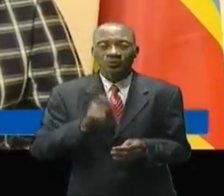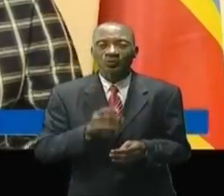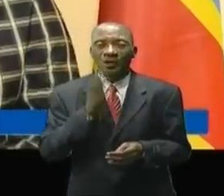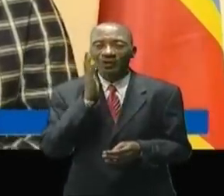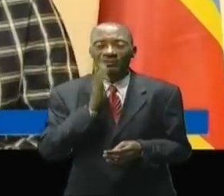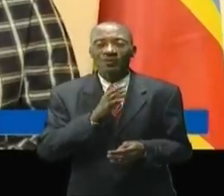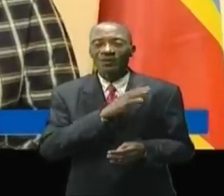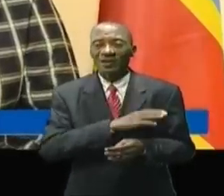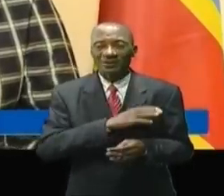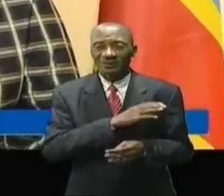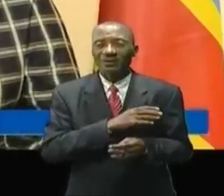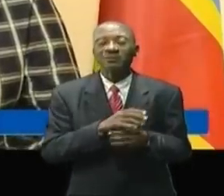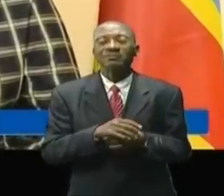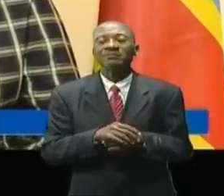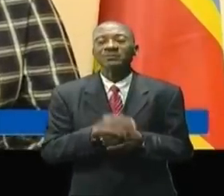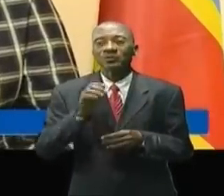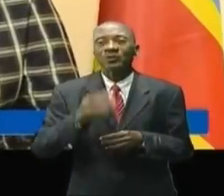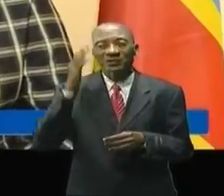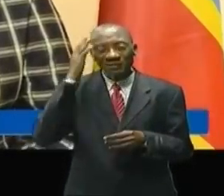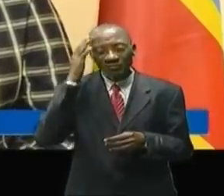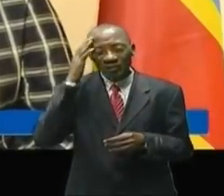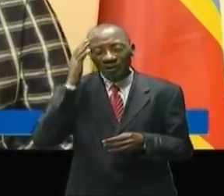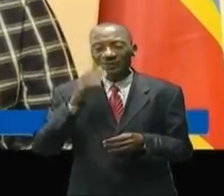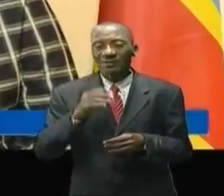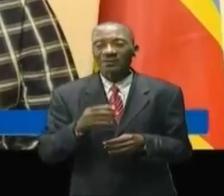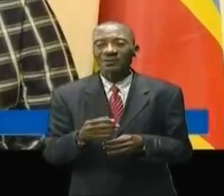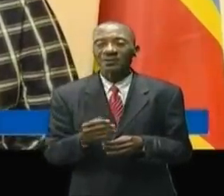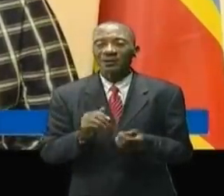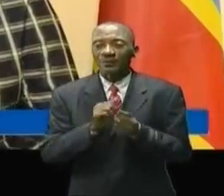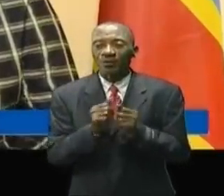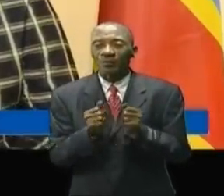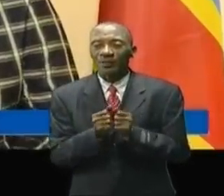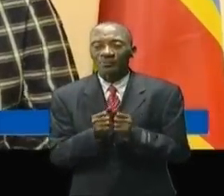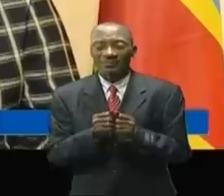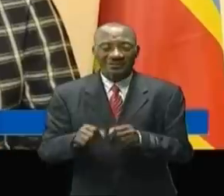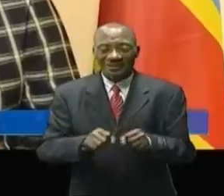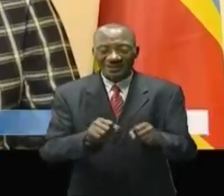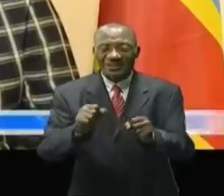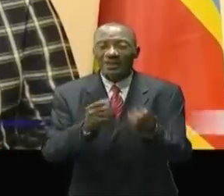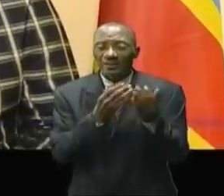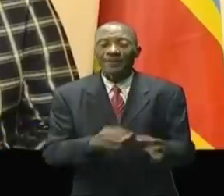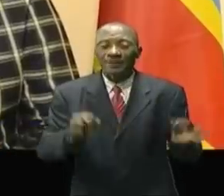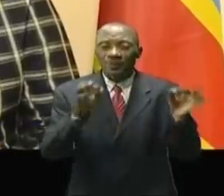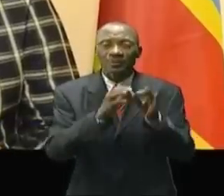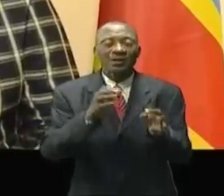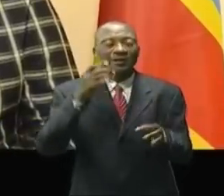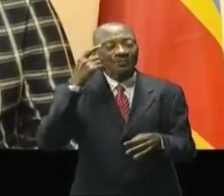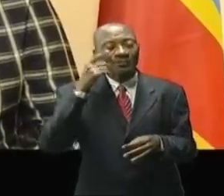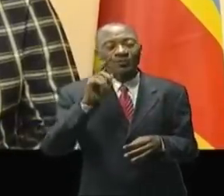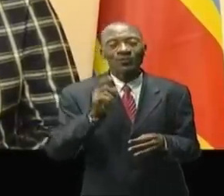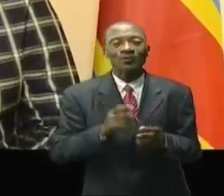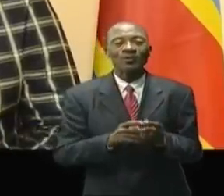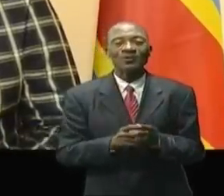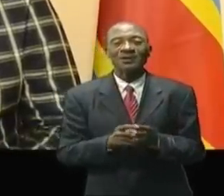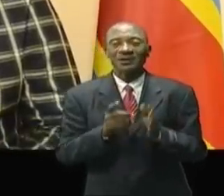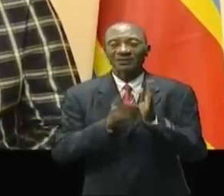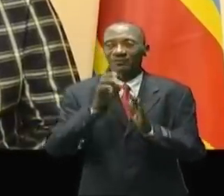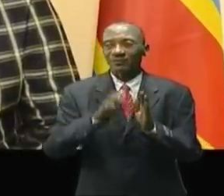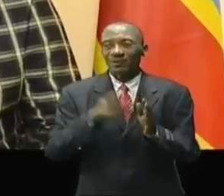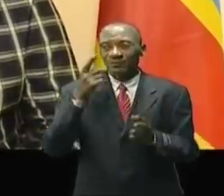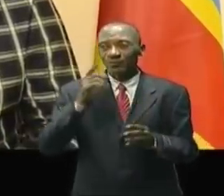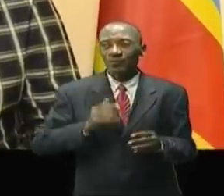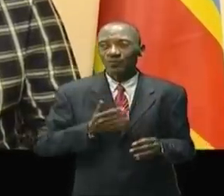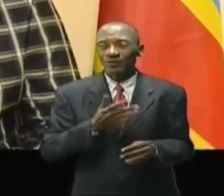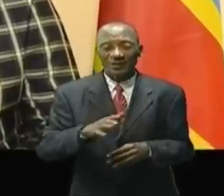minerais stratégiques, par exemple. Nous avons l'uranium chez nous, mais nous ne savons pas vendre notre uranium.